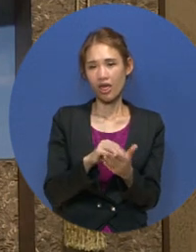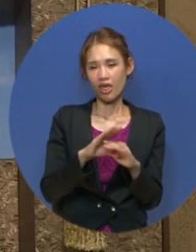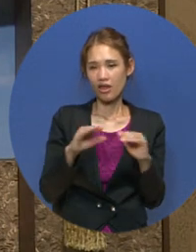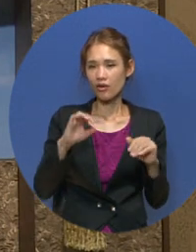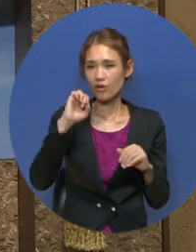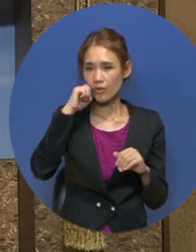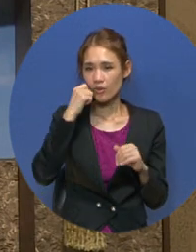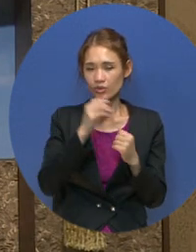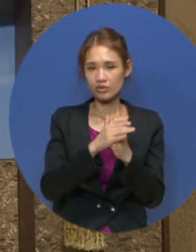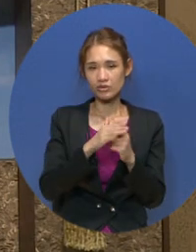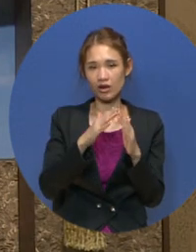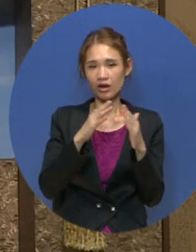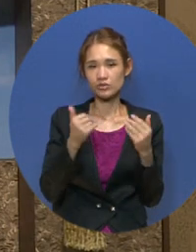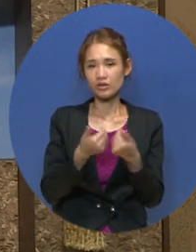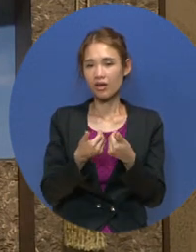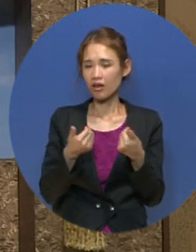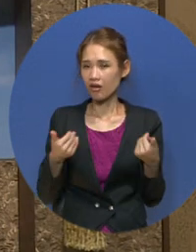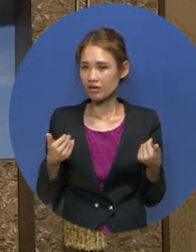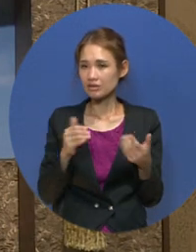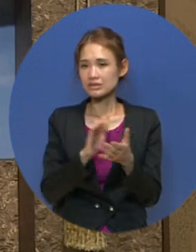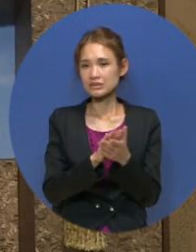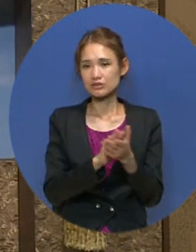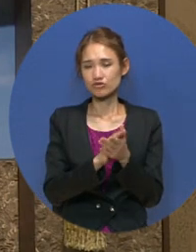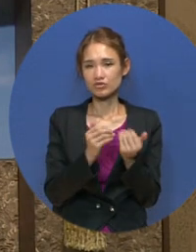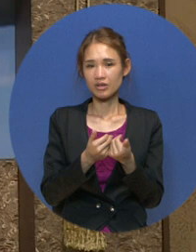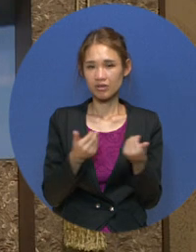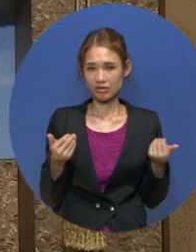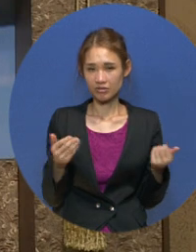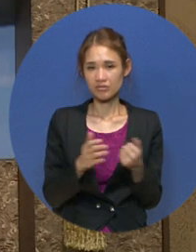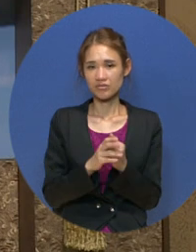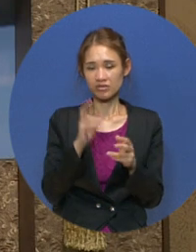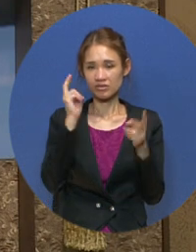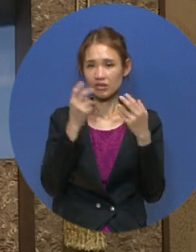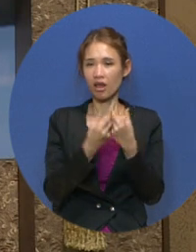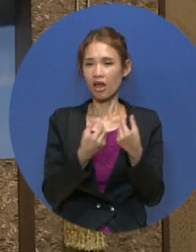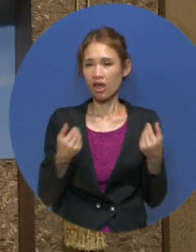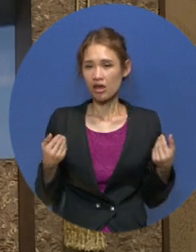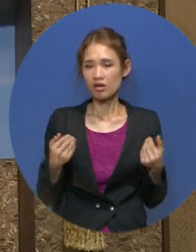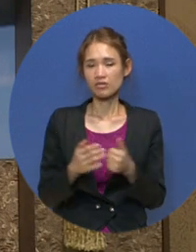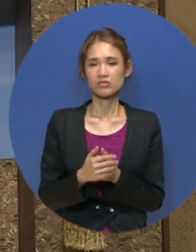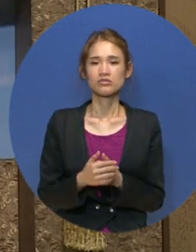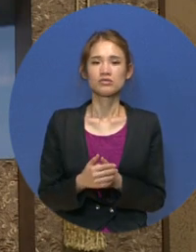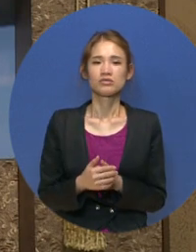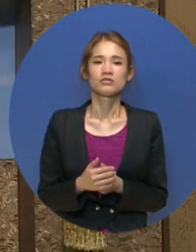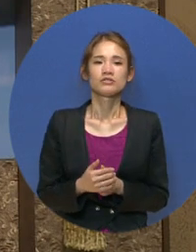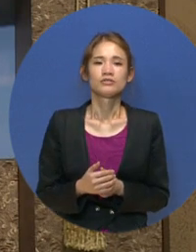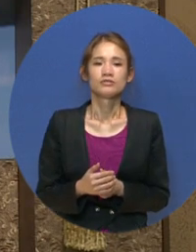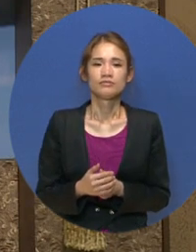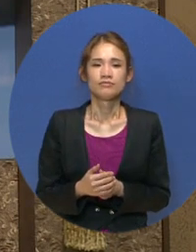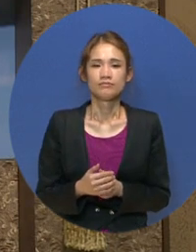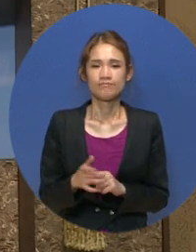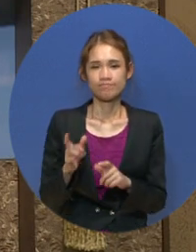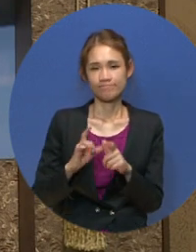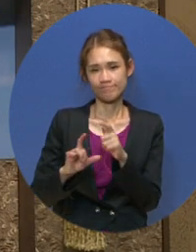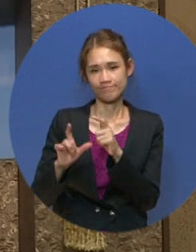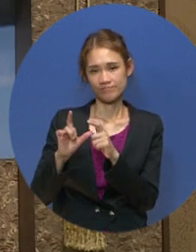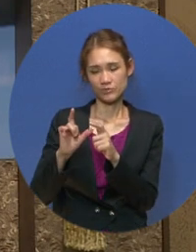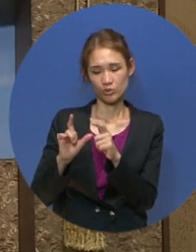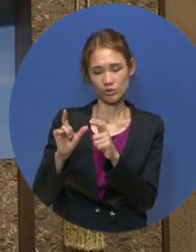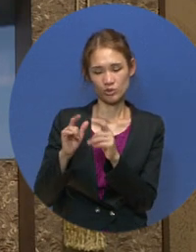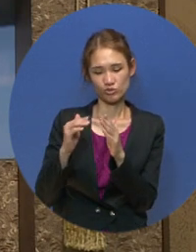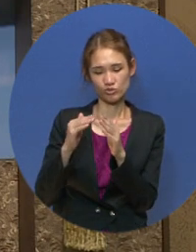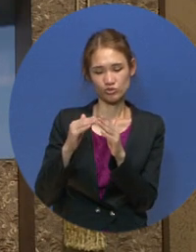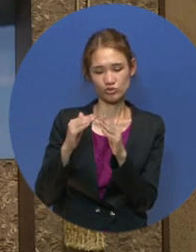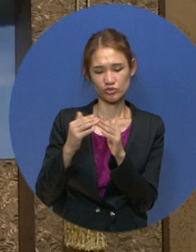가족이랑 헤어지고 또 친구들과 헤어지고 직장과 헤어지게 되고 그래서 더